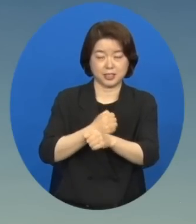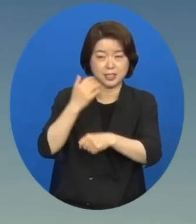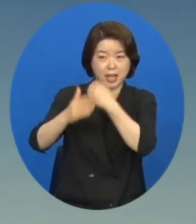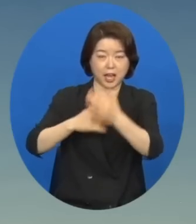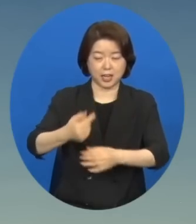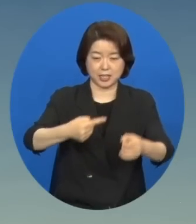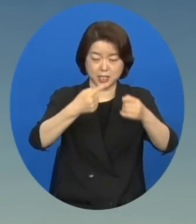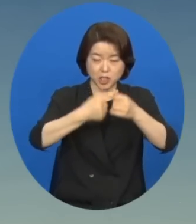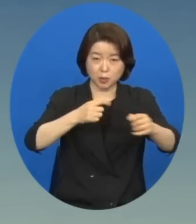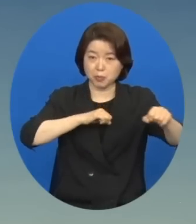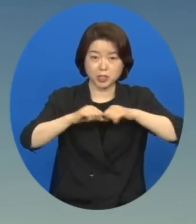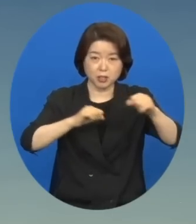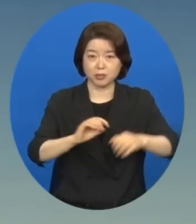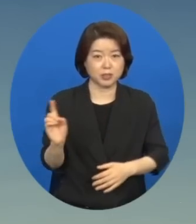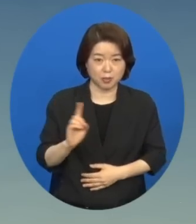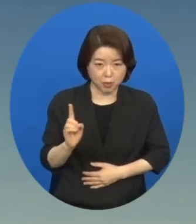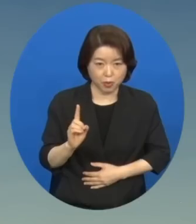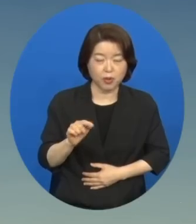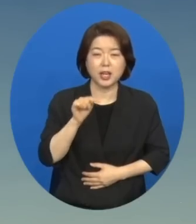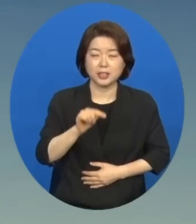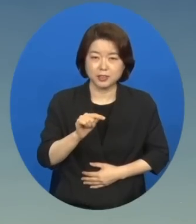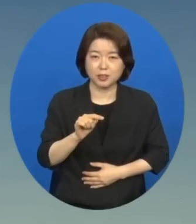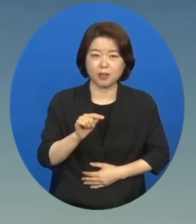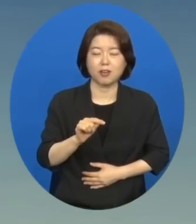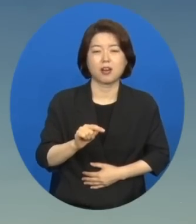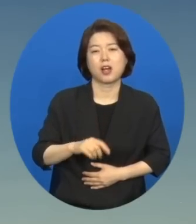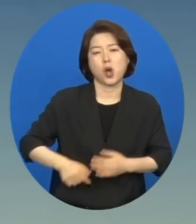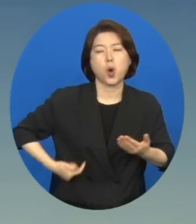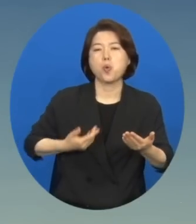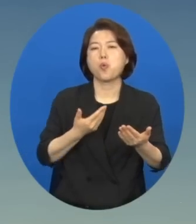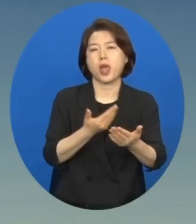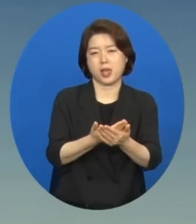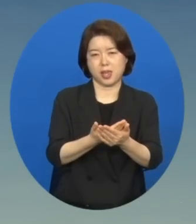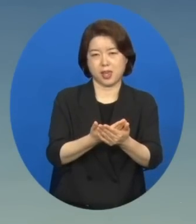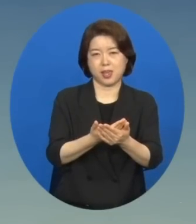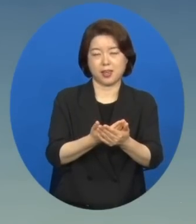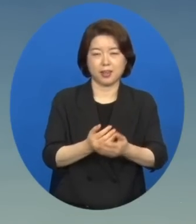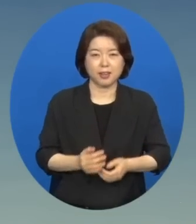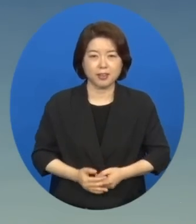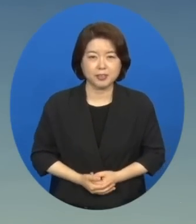번째 역사가 무엇이냐? 그것이 바로 회개입니다. 회개.